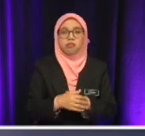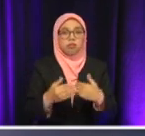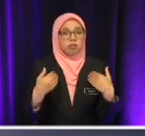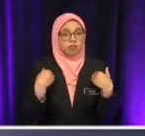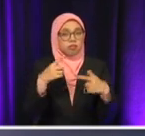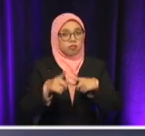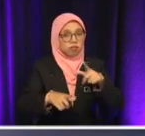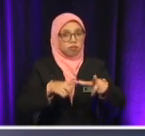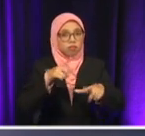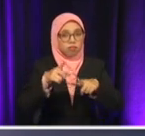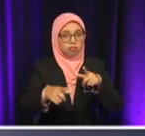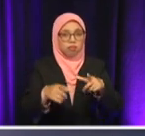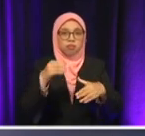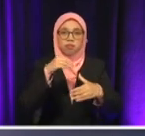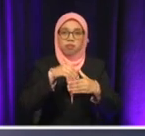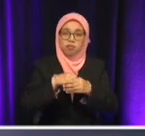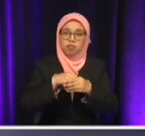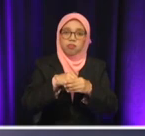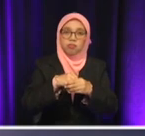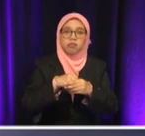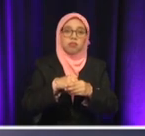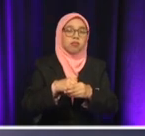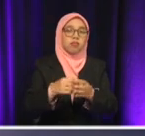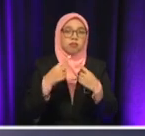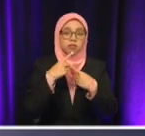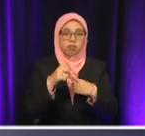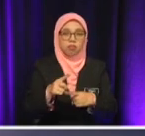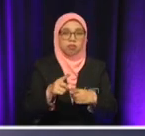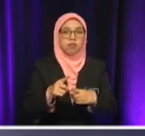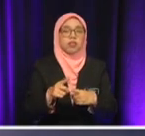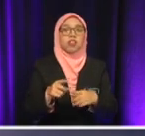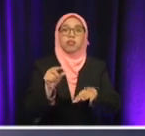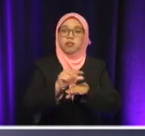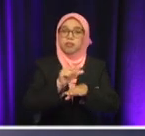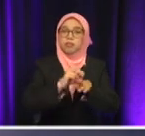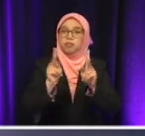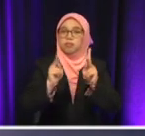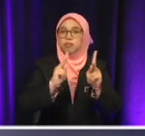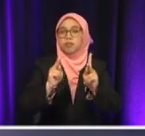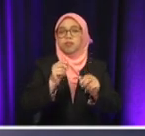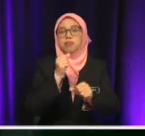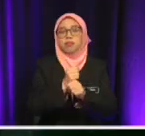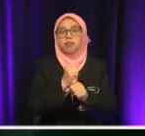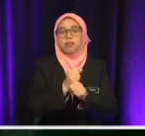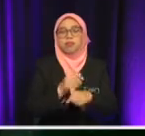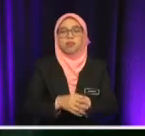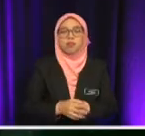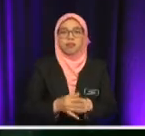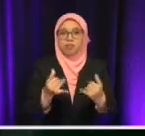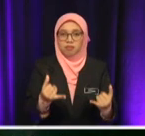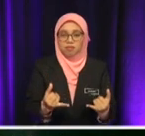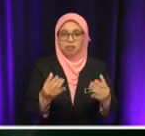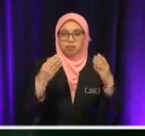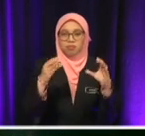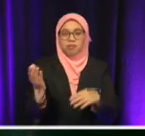langkah-langkah dalam penjawapan soalan tu, boleh gunakan kata kerja kan cikgu, lebih kelihatan dramatis. Okey cikgu, tanpa melengahkan masa, jom kita teruskan